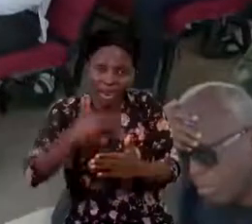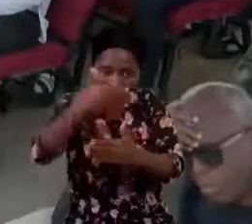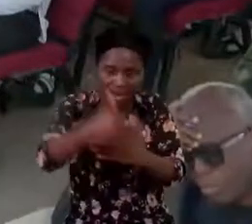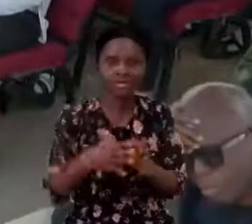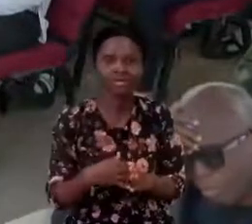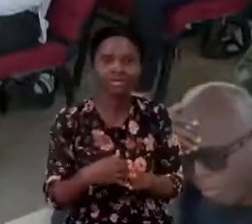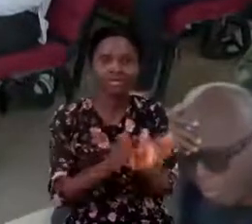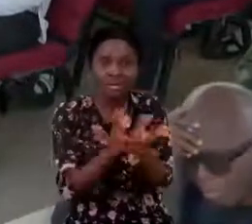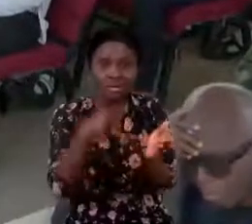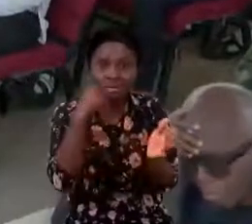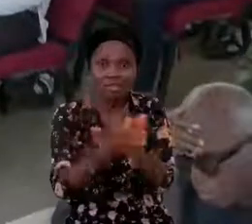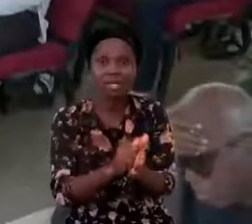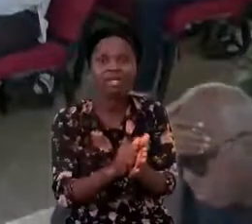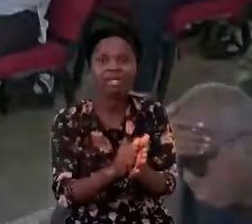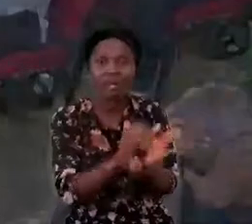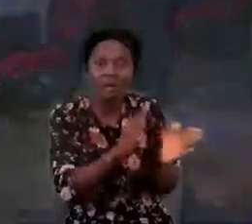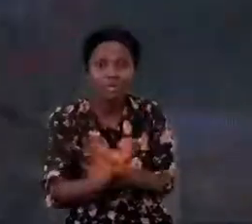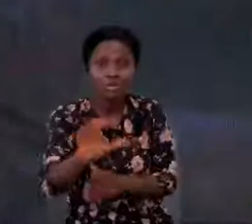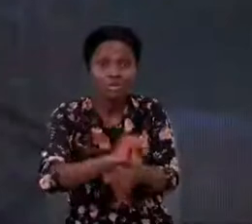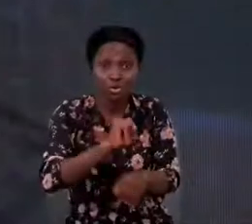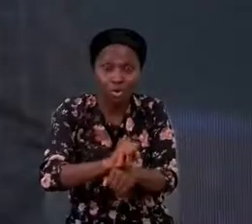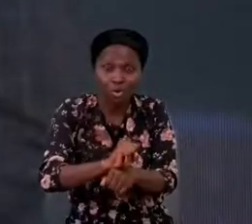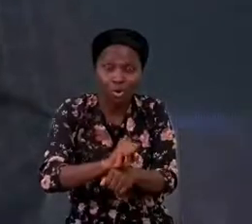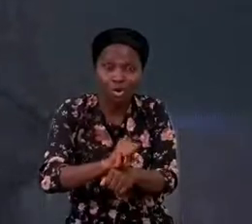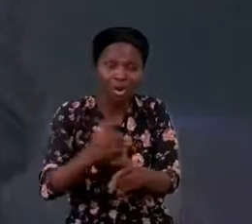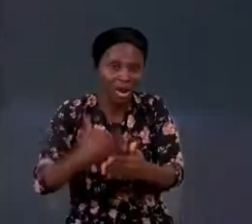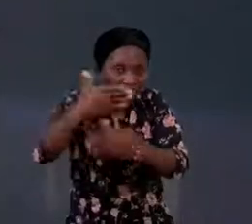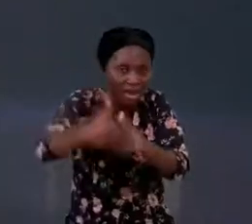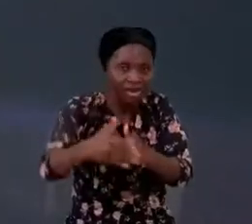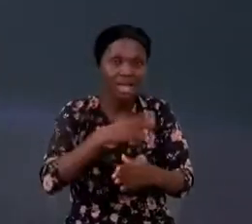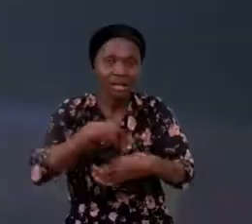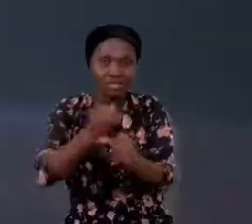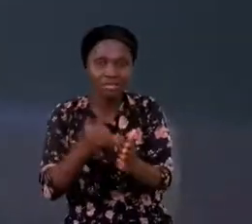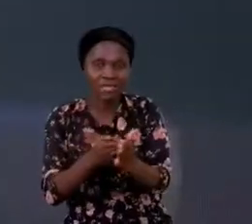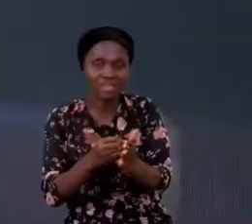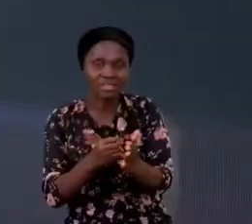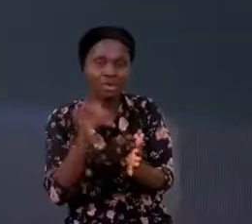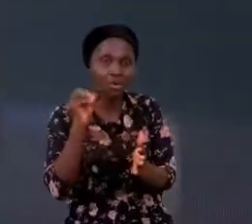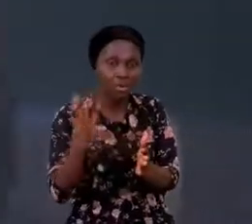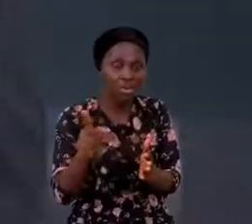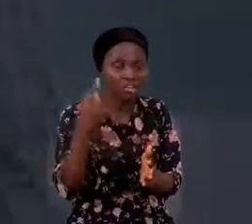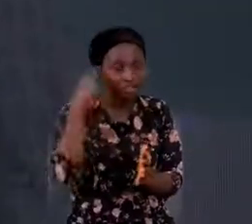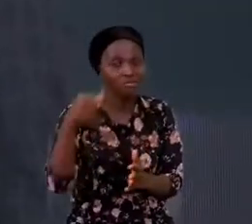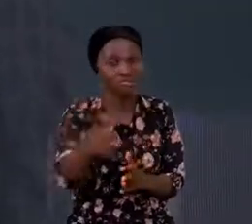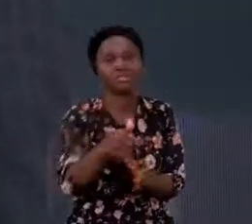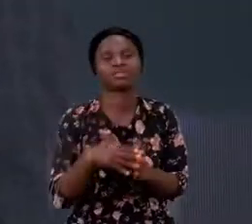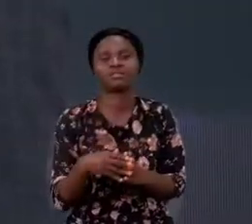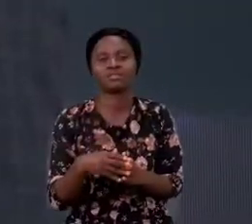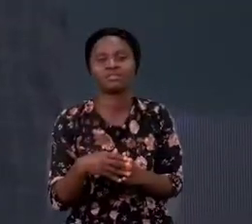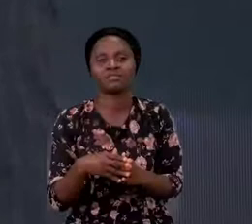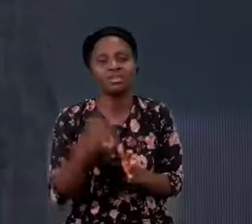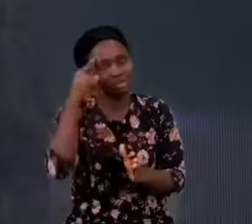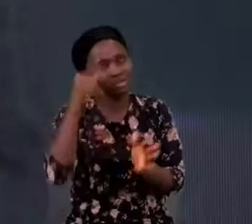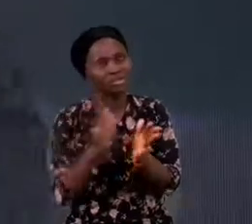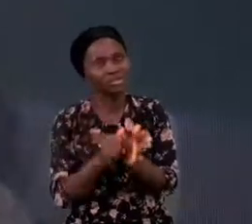ton champ en état. Je veux courir. Et les chaussures que je porte doivent être propres. Elles doivent